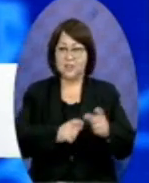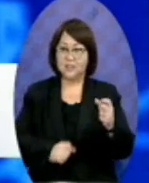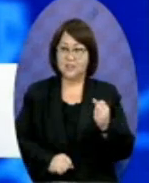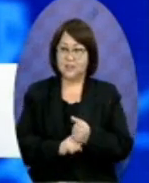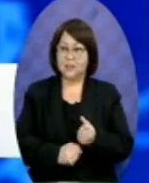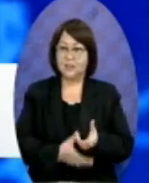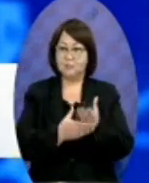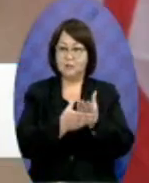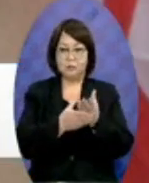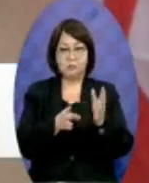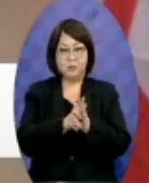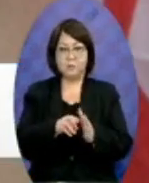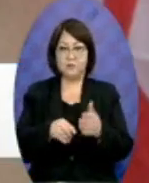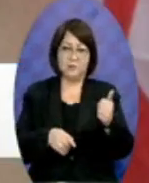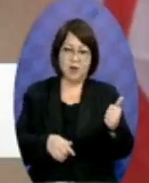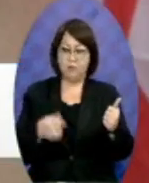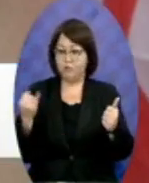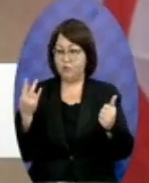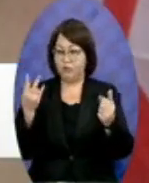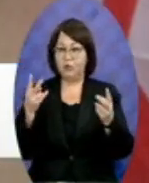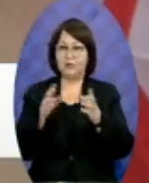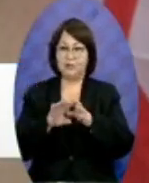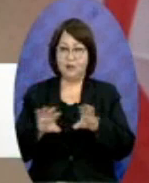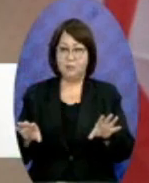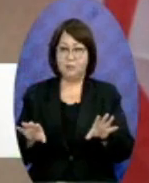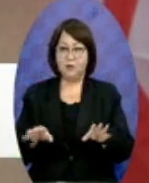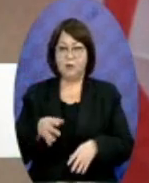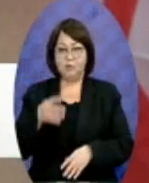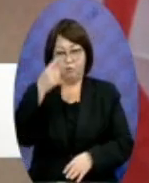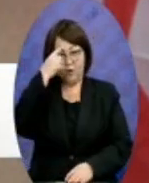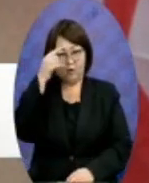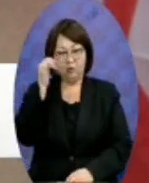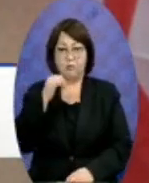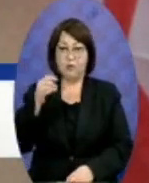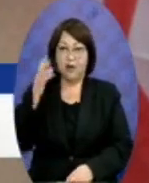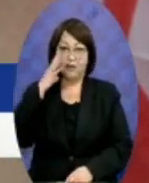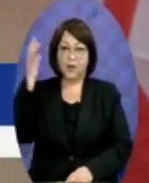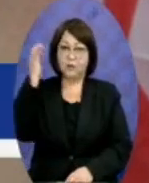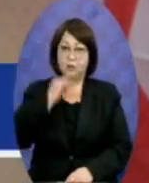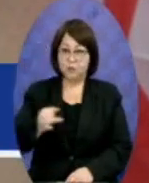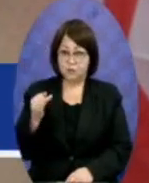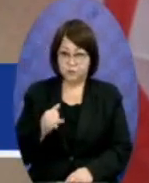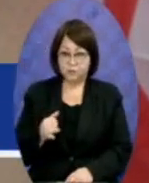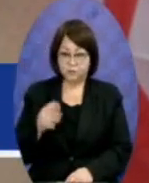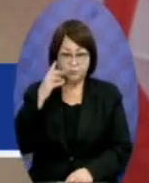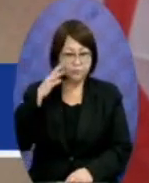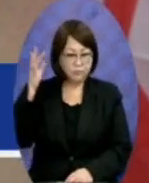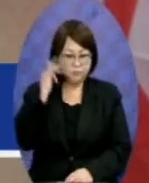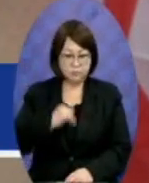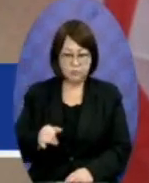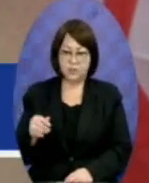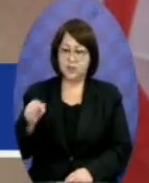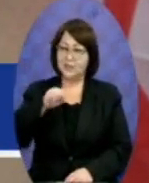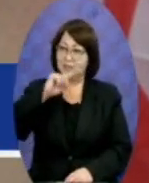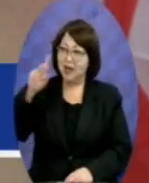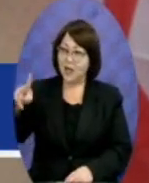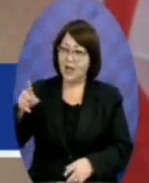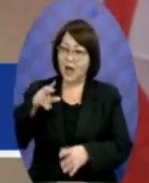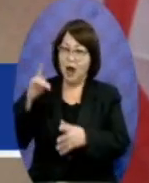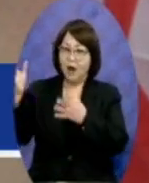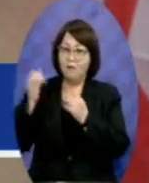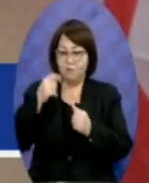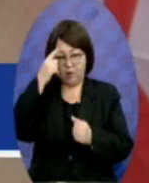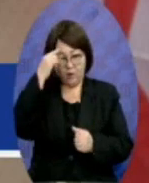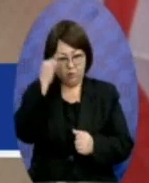судлаачдын зүгээс үзэж байгаа. Тэр импортын баранд зээл өгж ийна гэдэг чинь үндэсний үйлдвэрийг одоо хомих бодлого